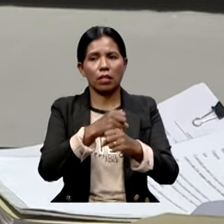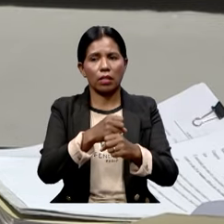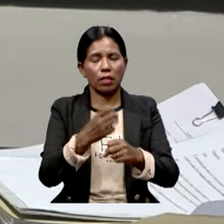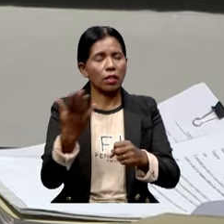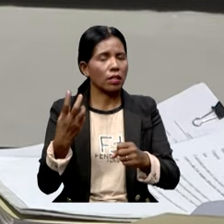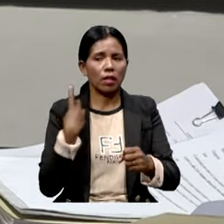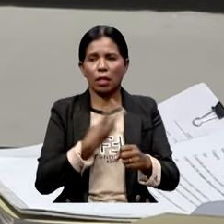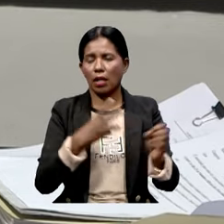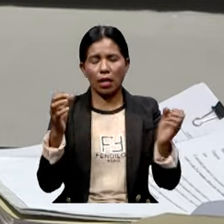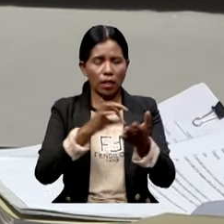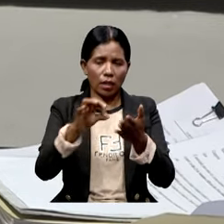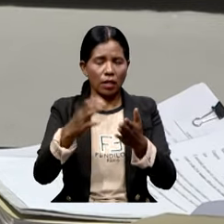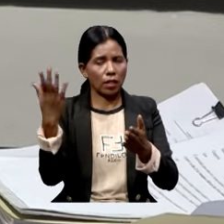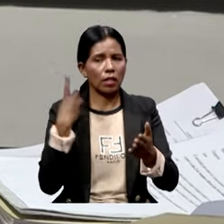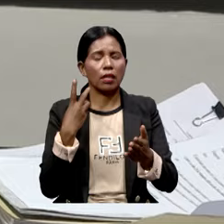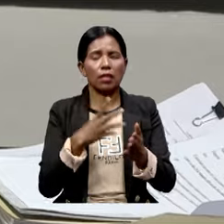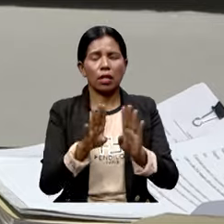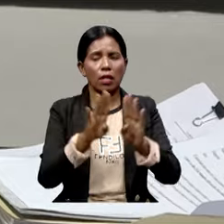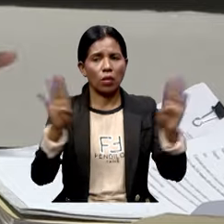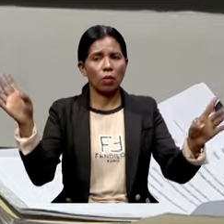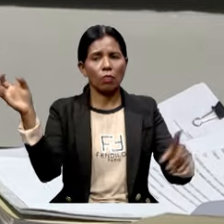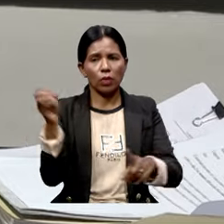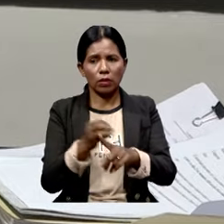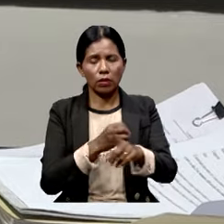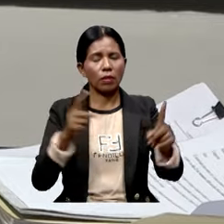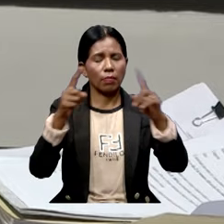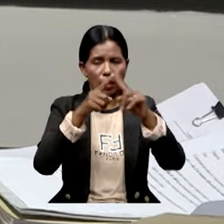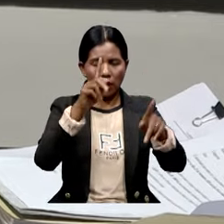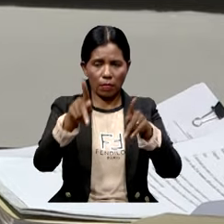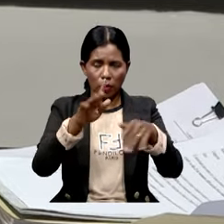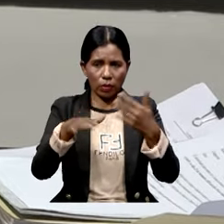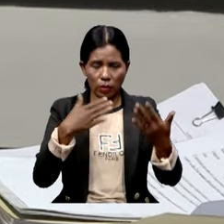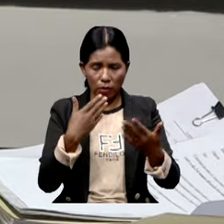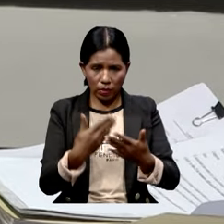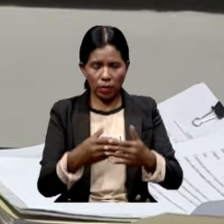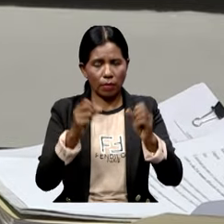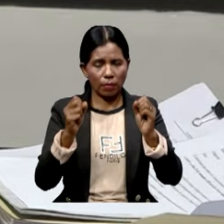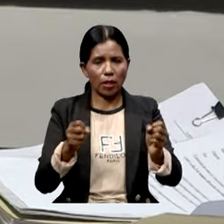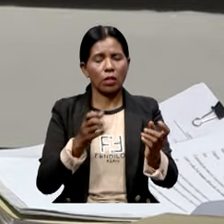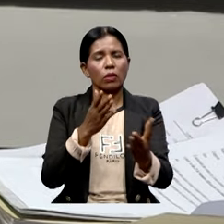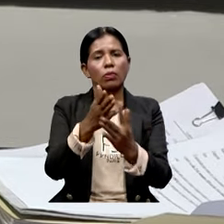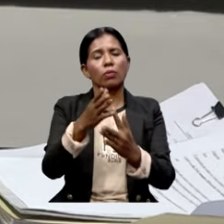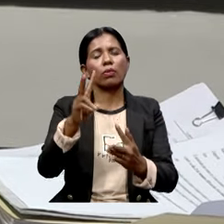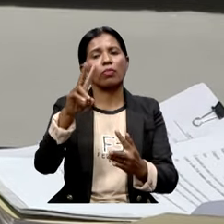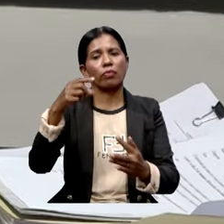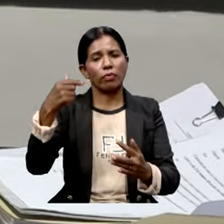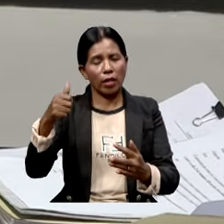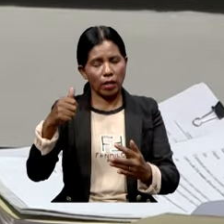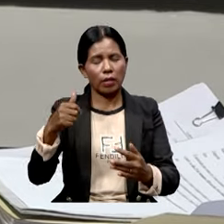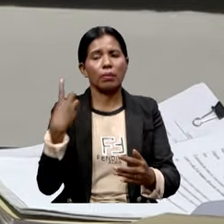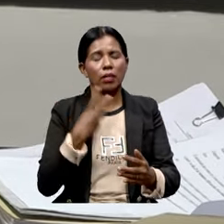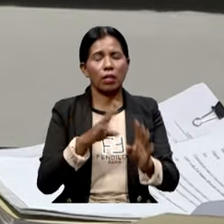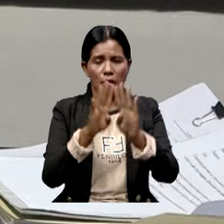na ba jadi terlalu ke oportunidade ne ba emo toto bele ba apply iha vagas ne bita loke. Dala